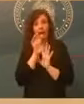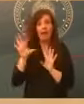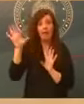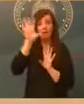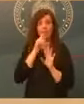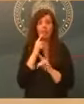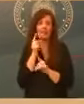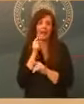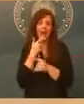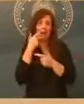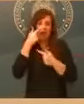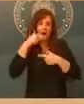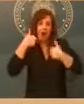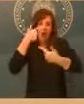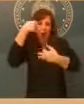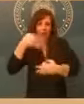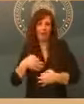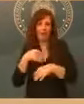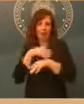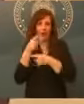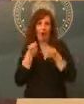a firmare un accordo